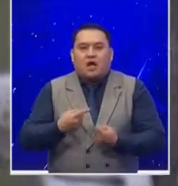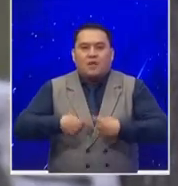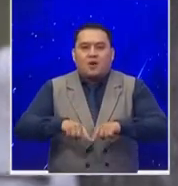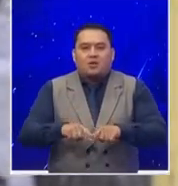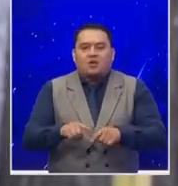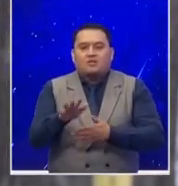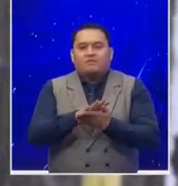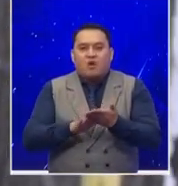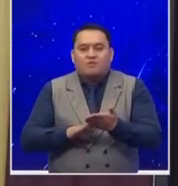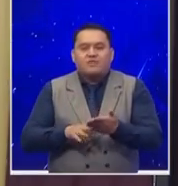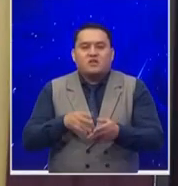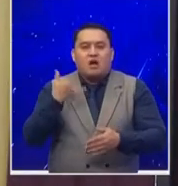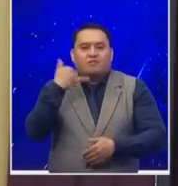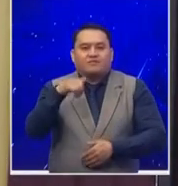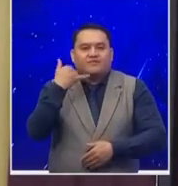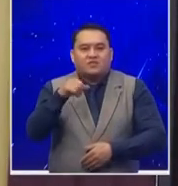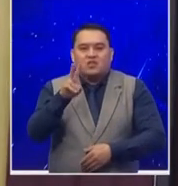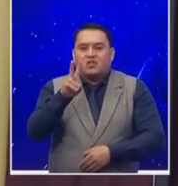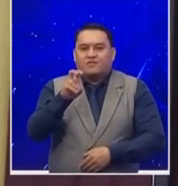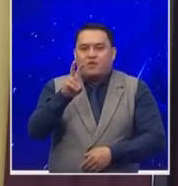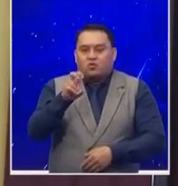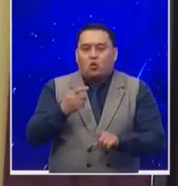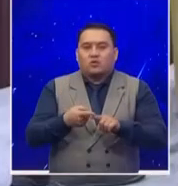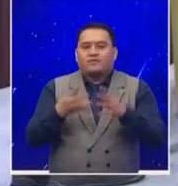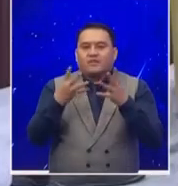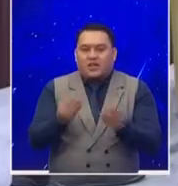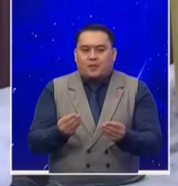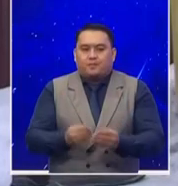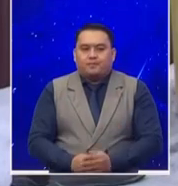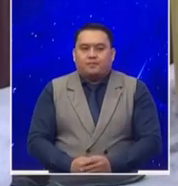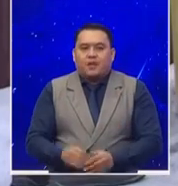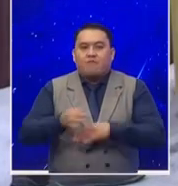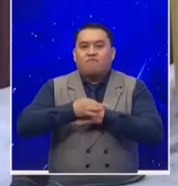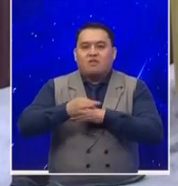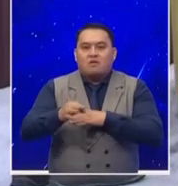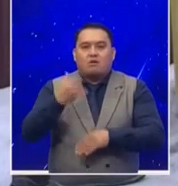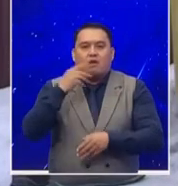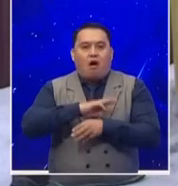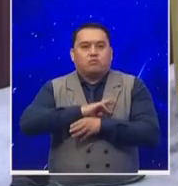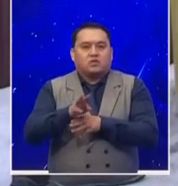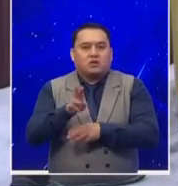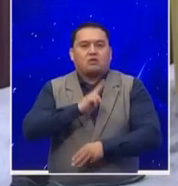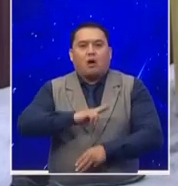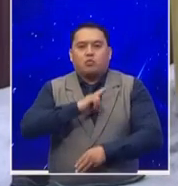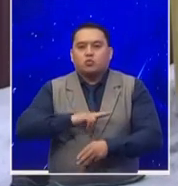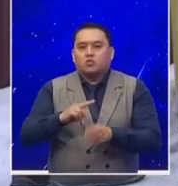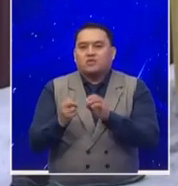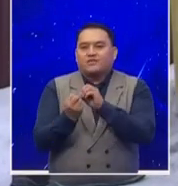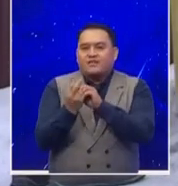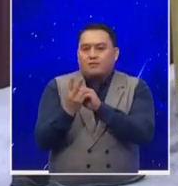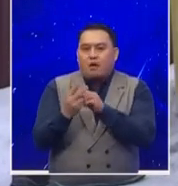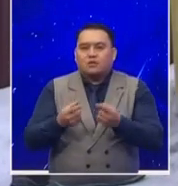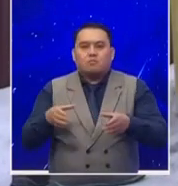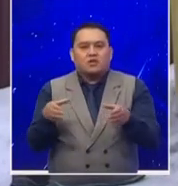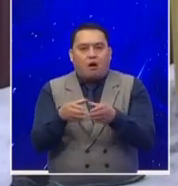свыше 200 звонков об отсутствии газоснабжения. Филиалом обеспечена работа 12